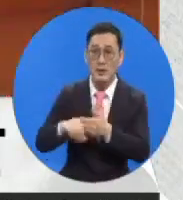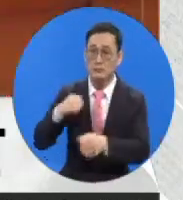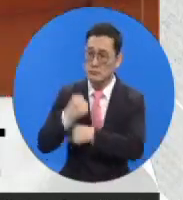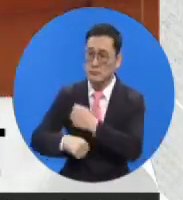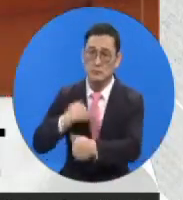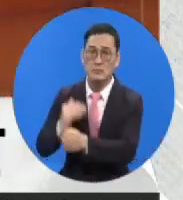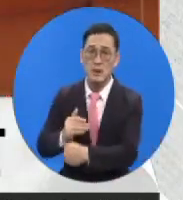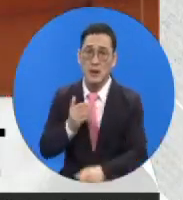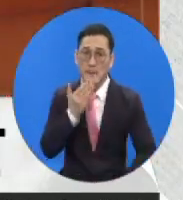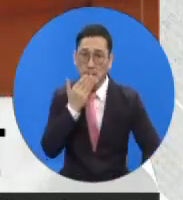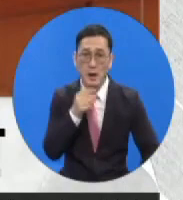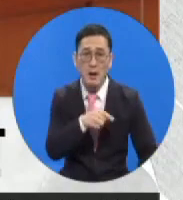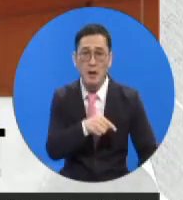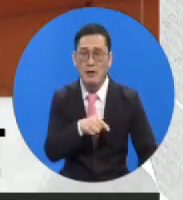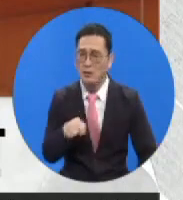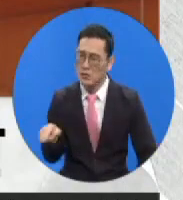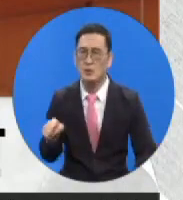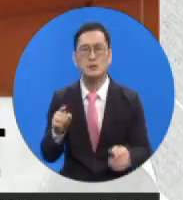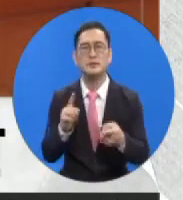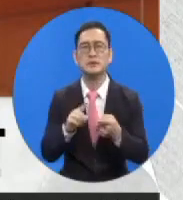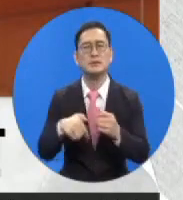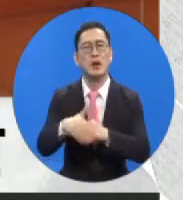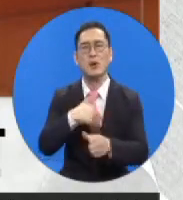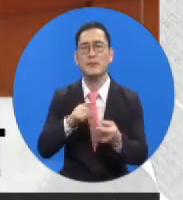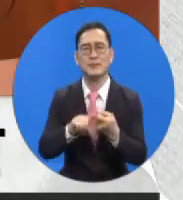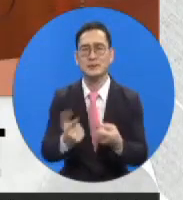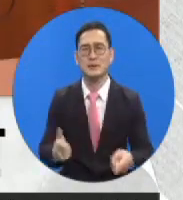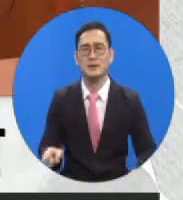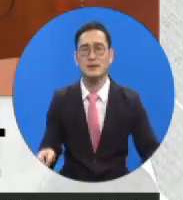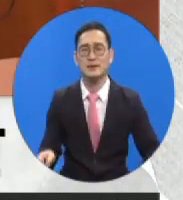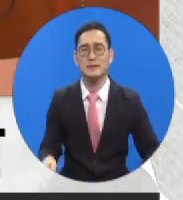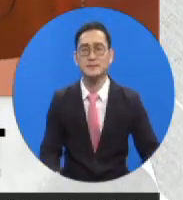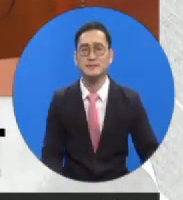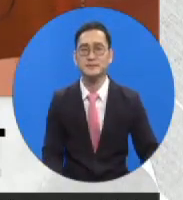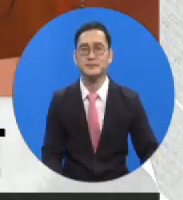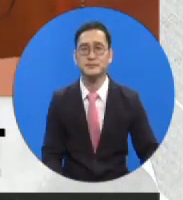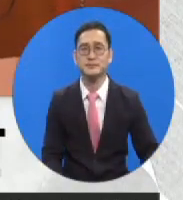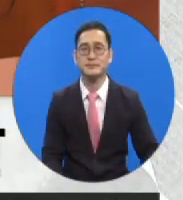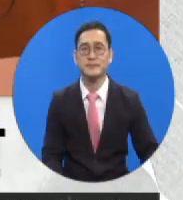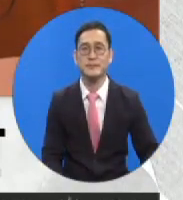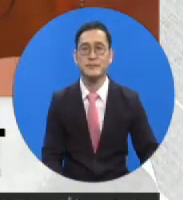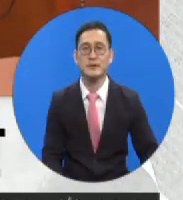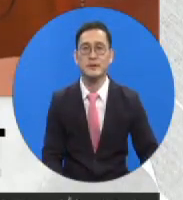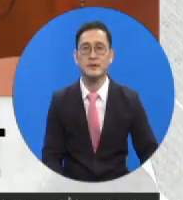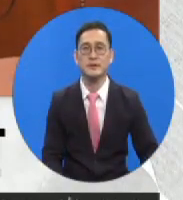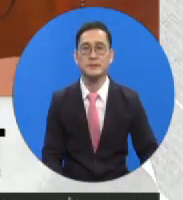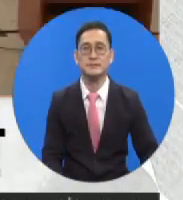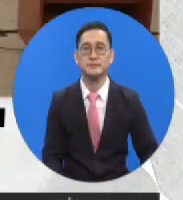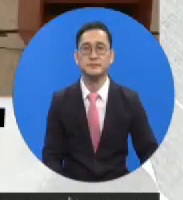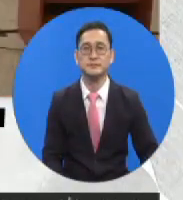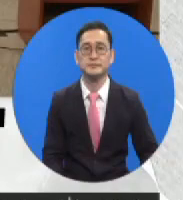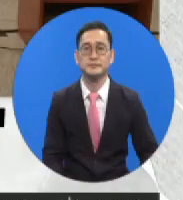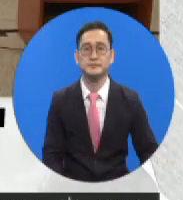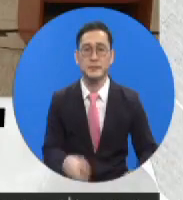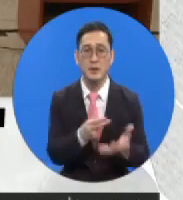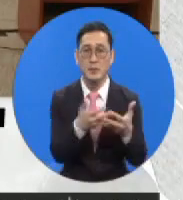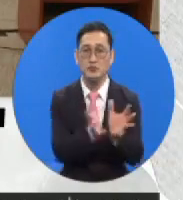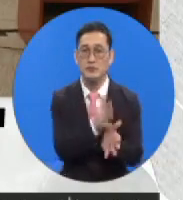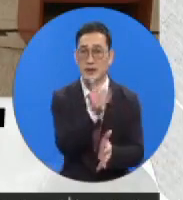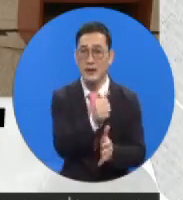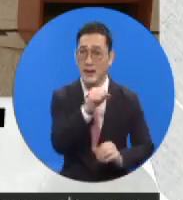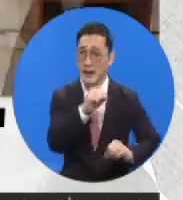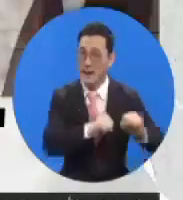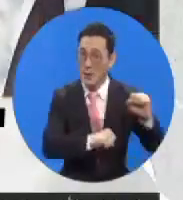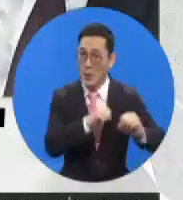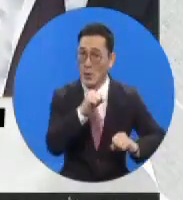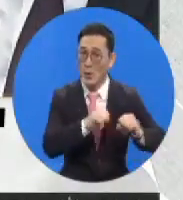되는 상황임을 누구나 인지할 수 있을 겁니다. 이 내용을 있는 그대로 받아들이기보다는 추미애 법무부 장관이 그동안 해왔던